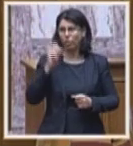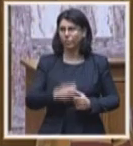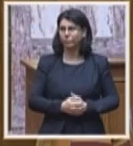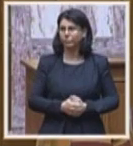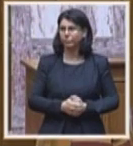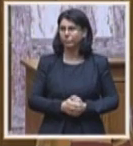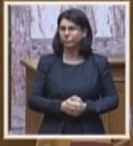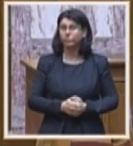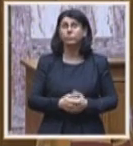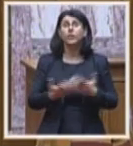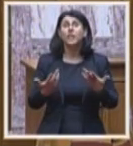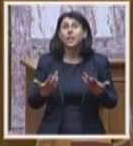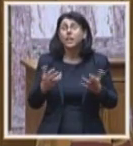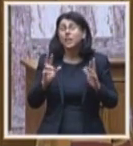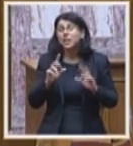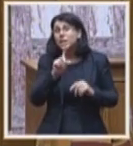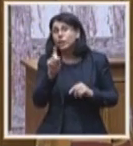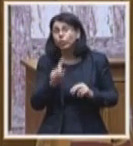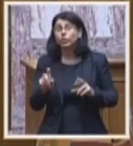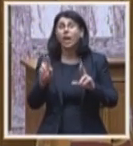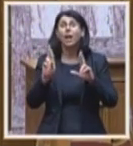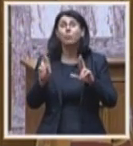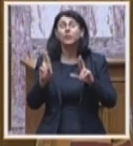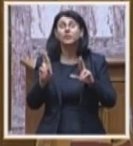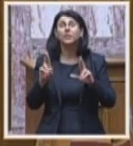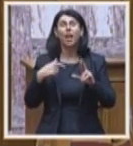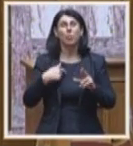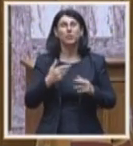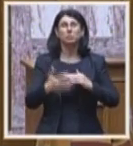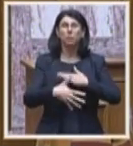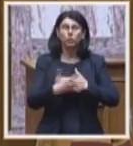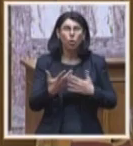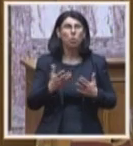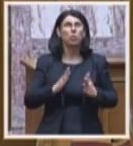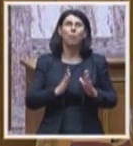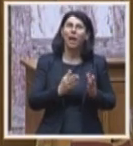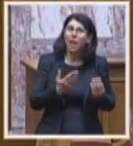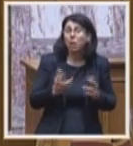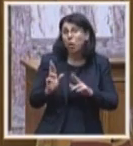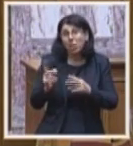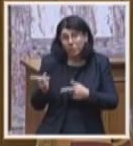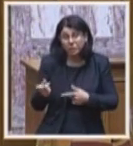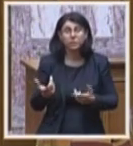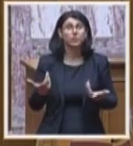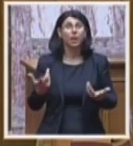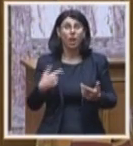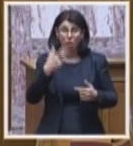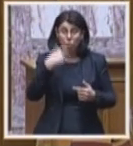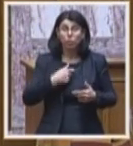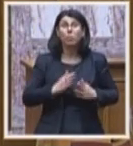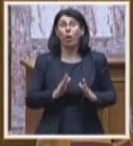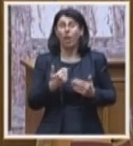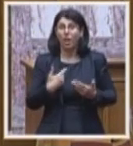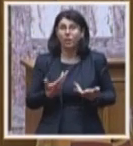Ίσως να ελπίζετε στη φθορά, τη φθορά τη δικιά μας, τη δικιά μου, ώστε να μπορείτε να